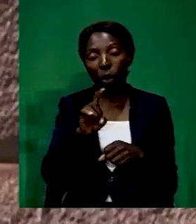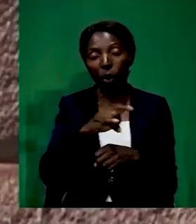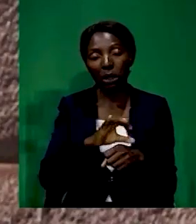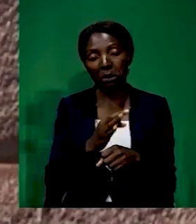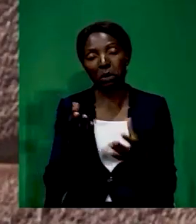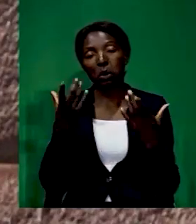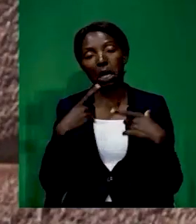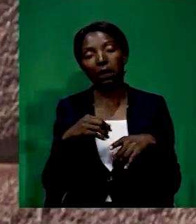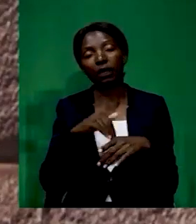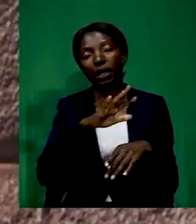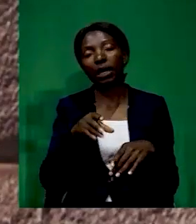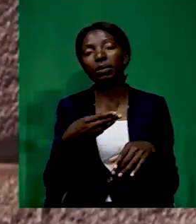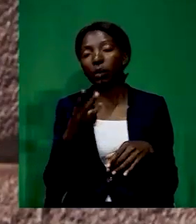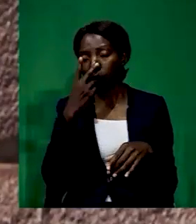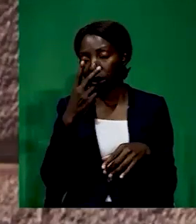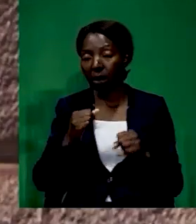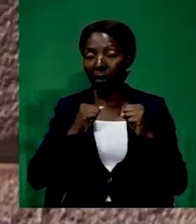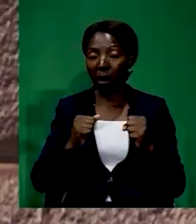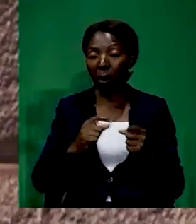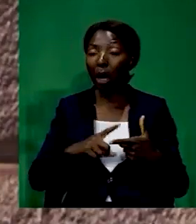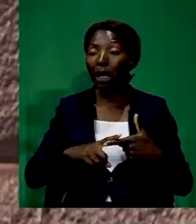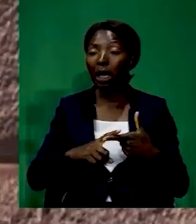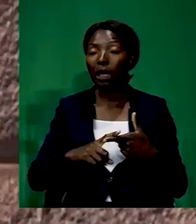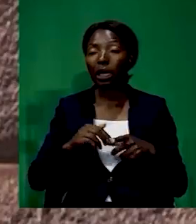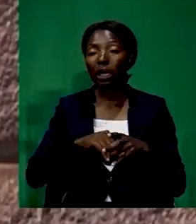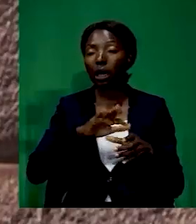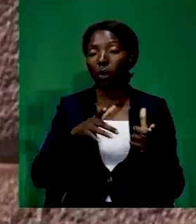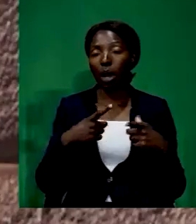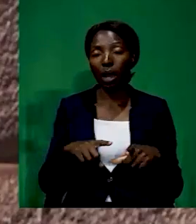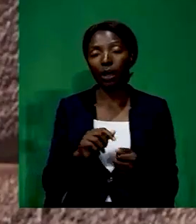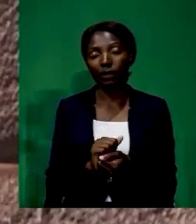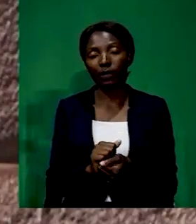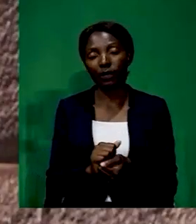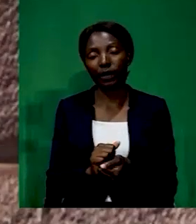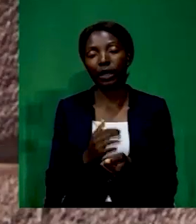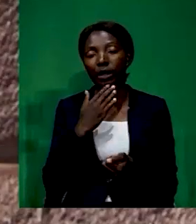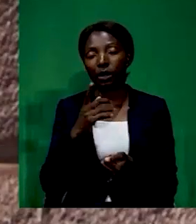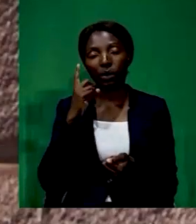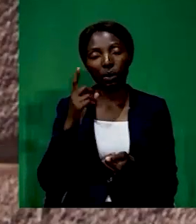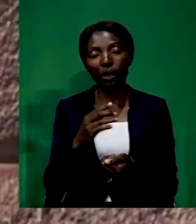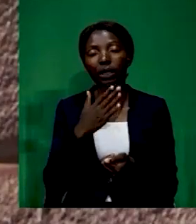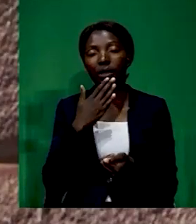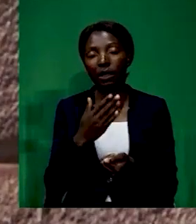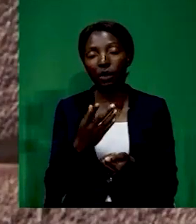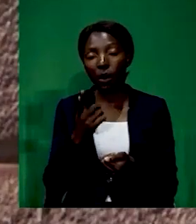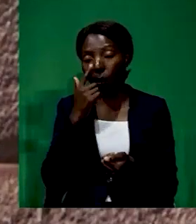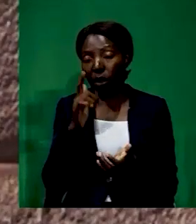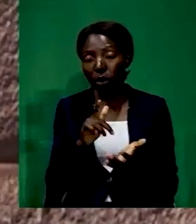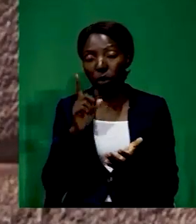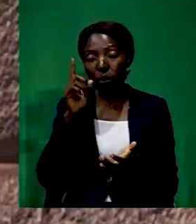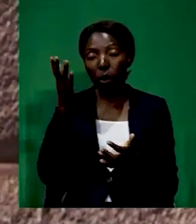ugarewo nematiri. Vanhu vaone simba neboldness yeupenyu hwedu. Maita yenyu Mwari. Tinotenda. Musi ucharira